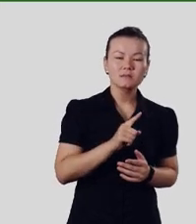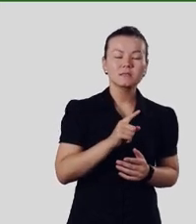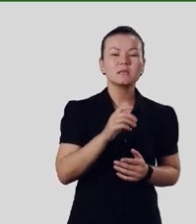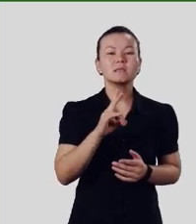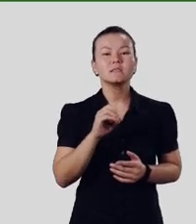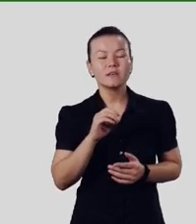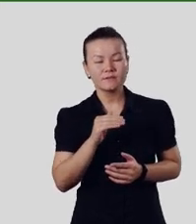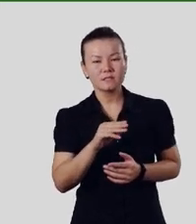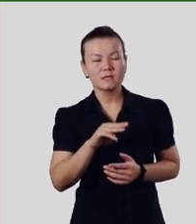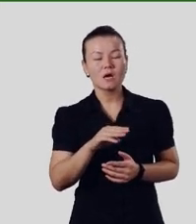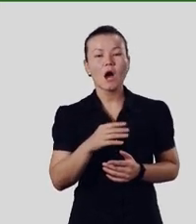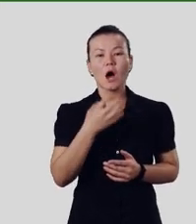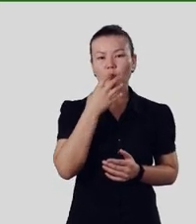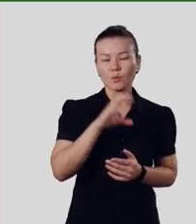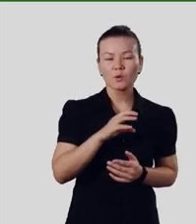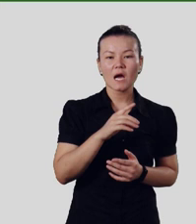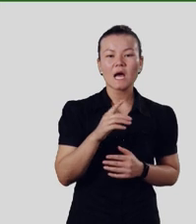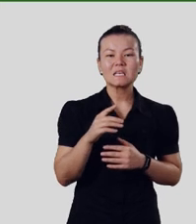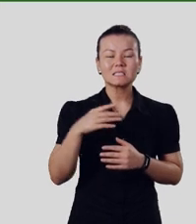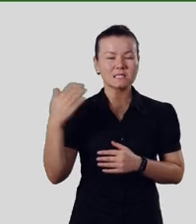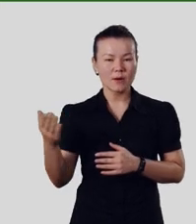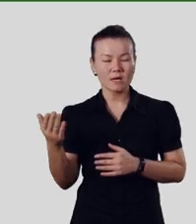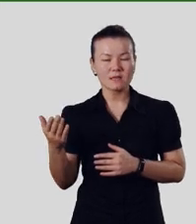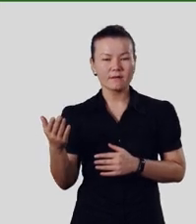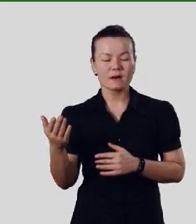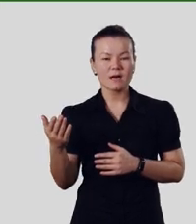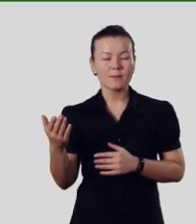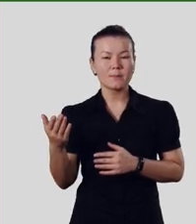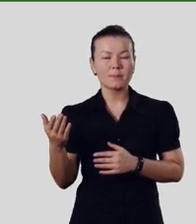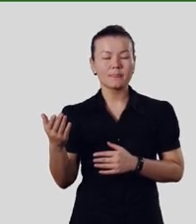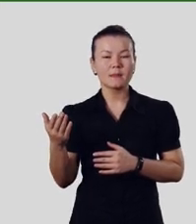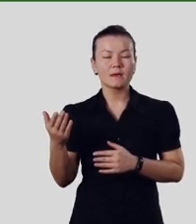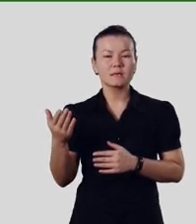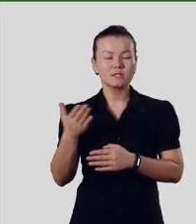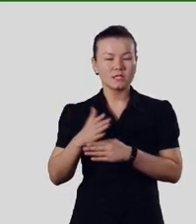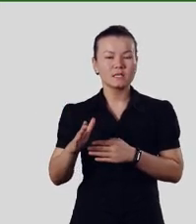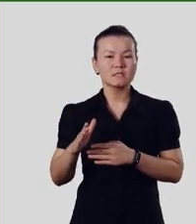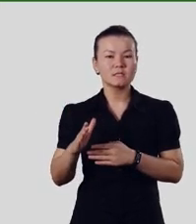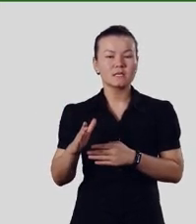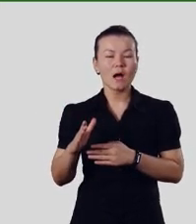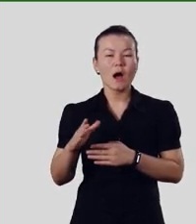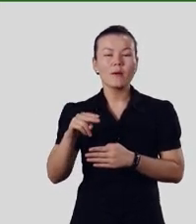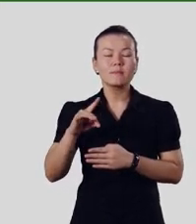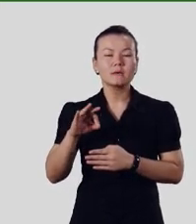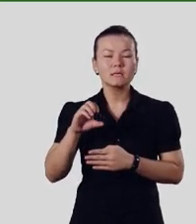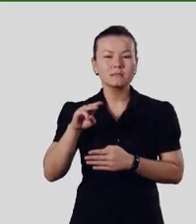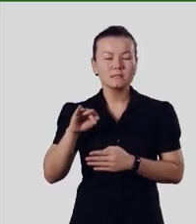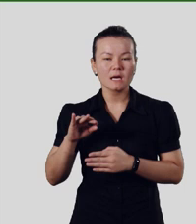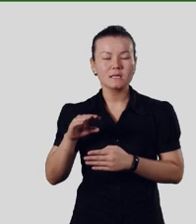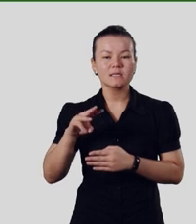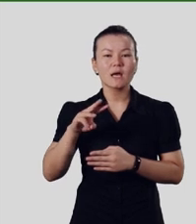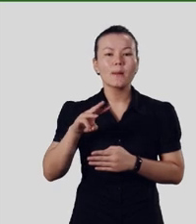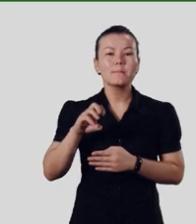У юго-западного подножия восточно-африканского плоскогорья простирается